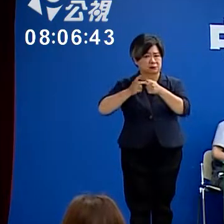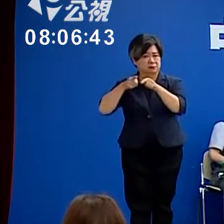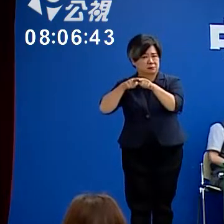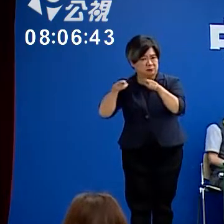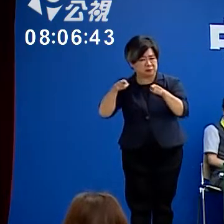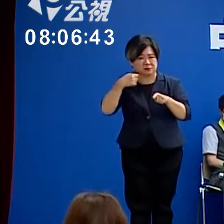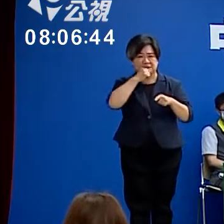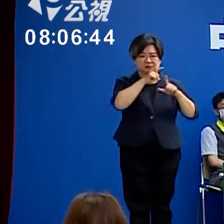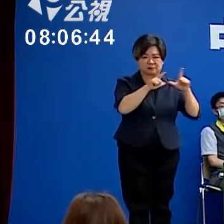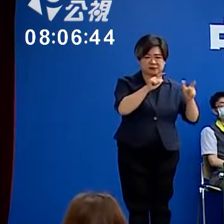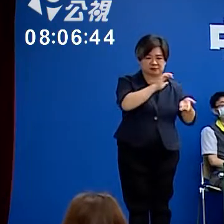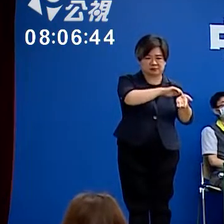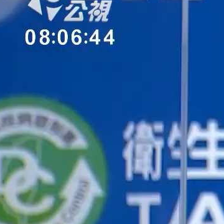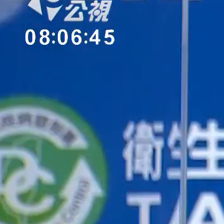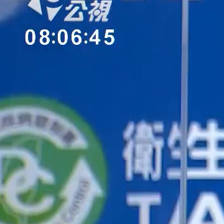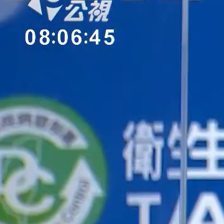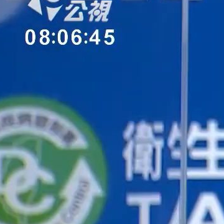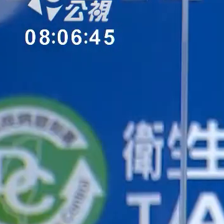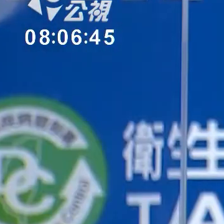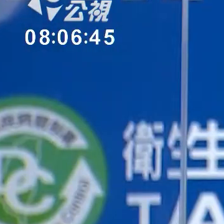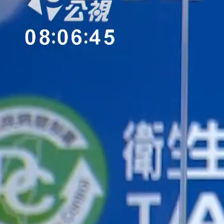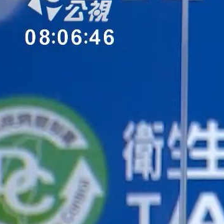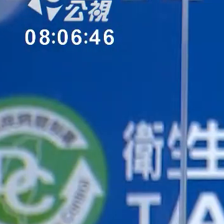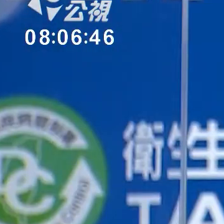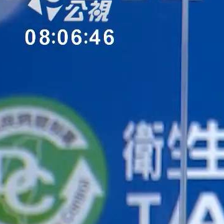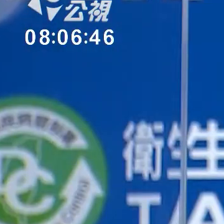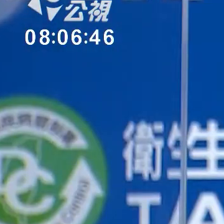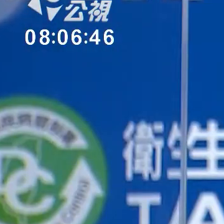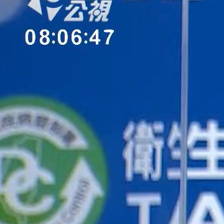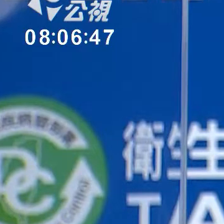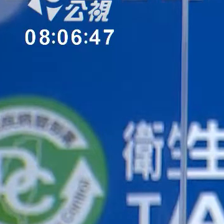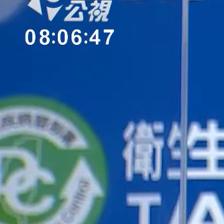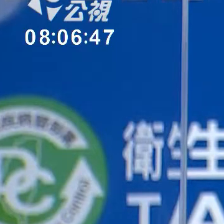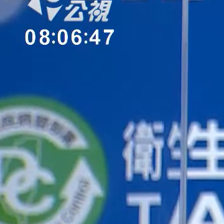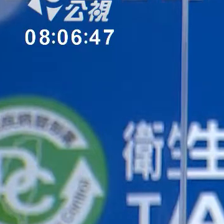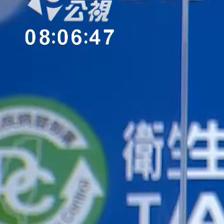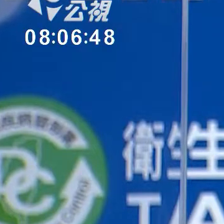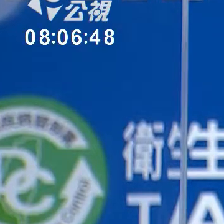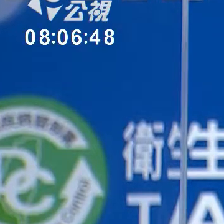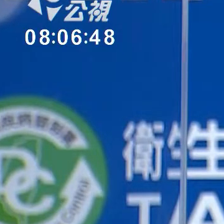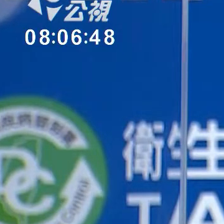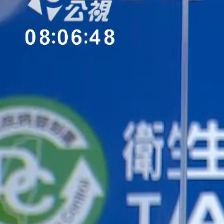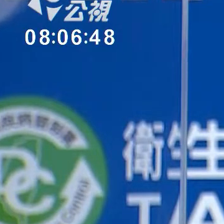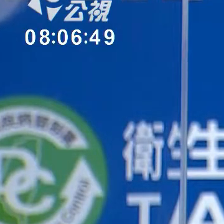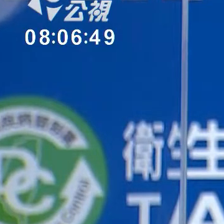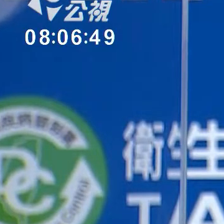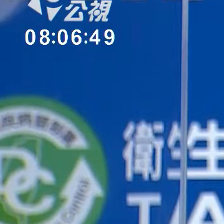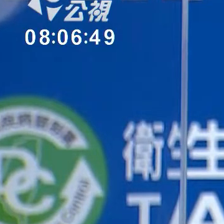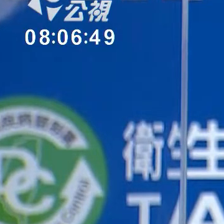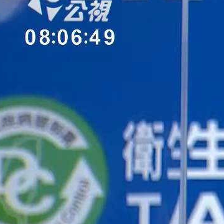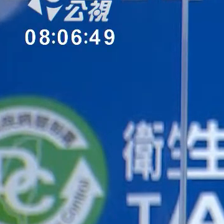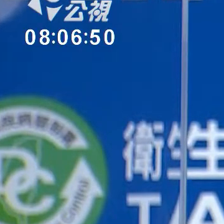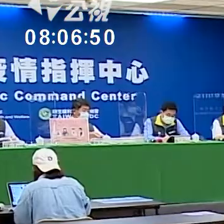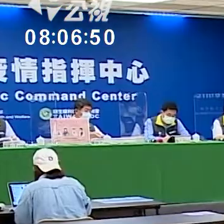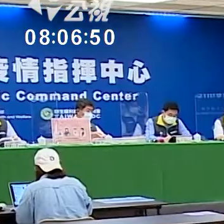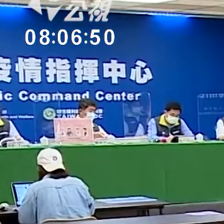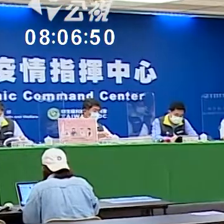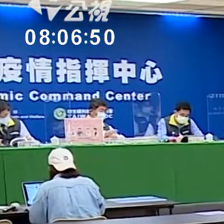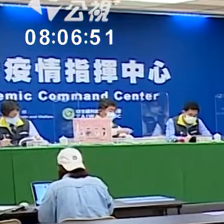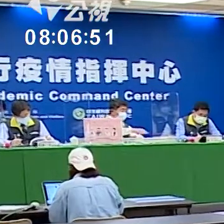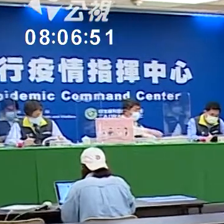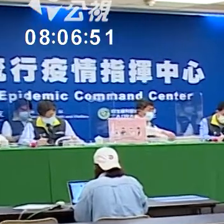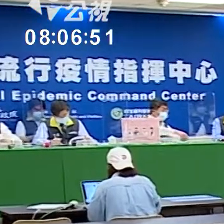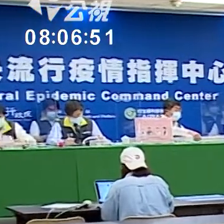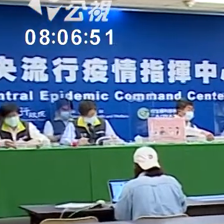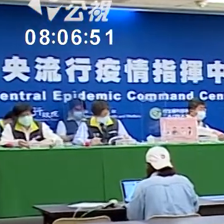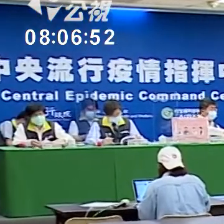把握能引进疫苗，那时间真的要快，准备相关资料和政府联系，否则完成相关流程后，可能政府目前掌